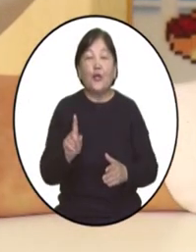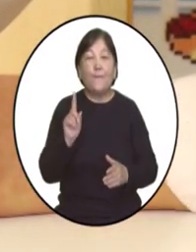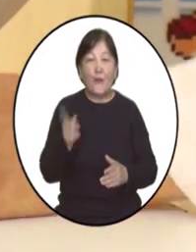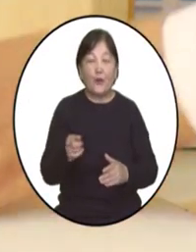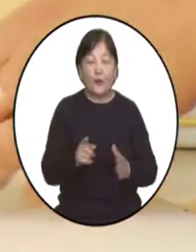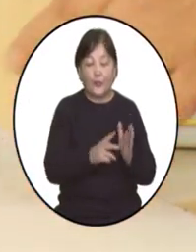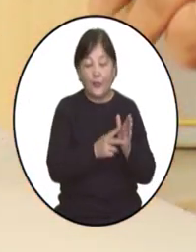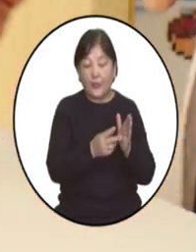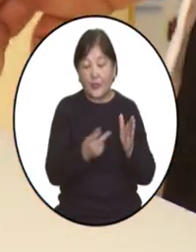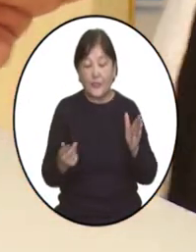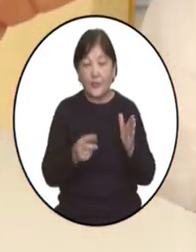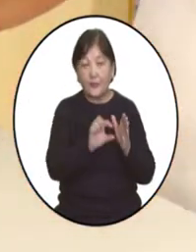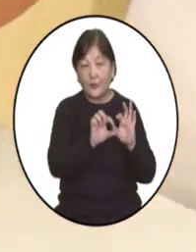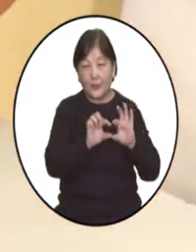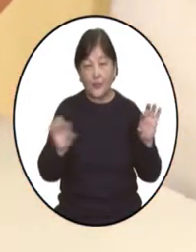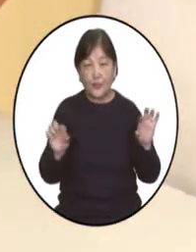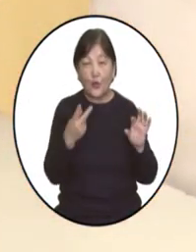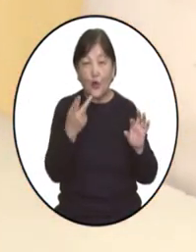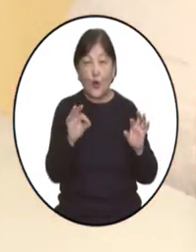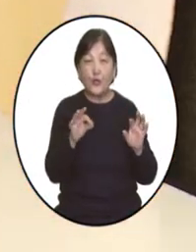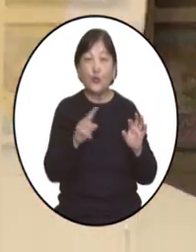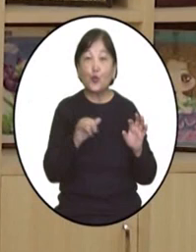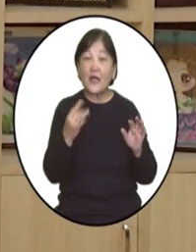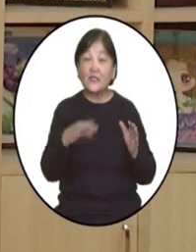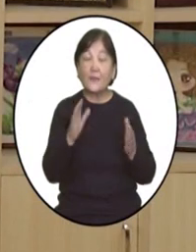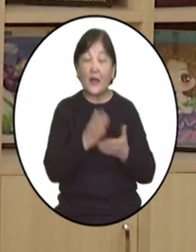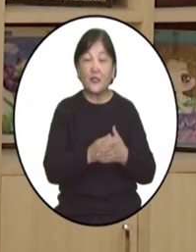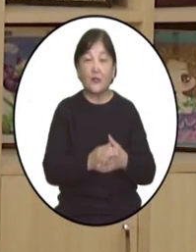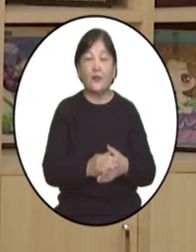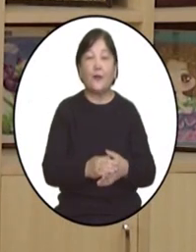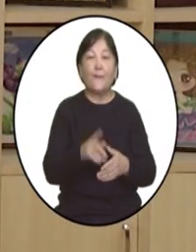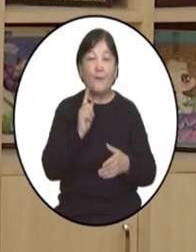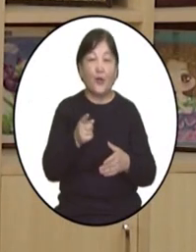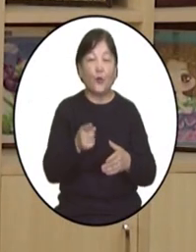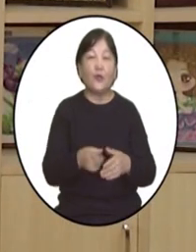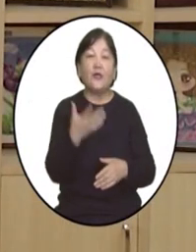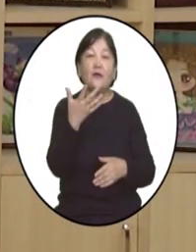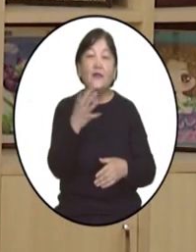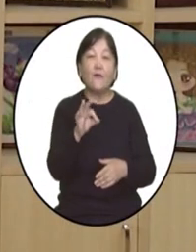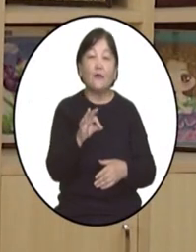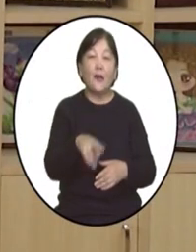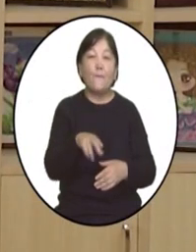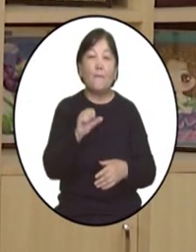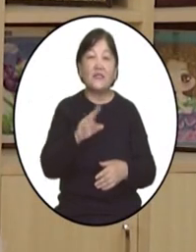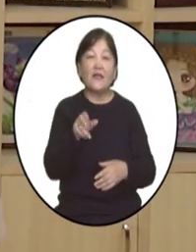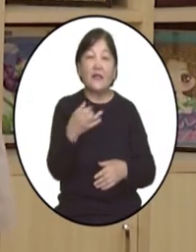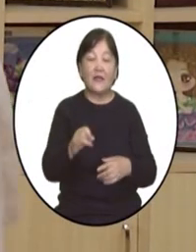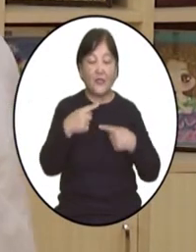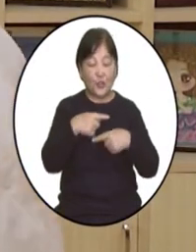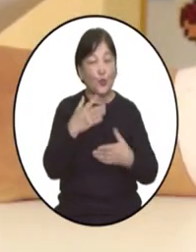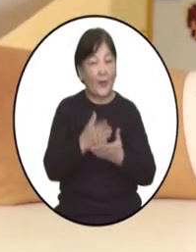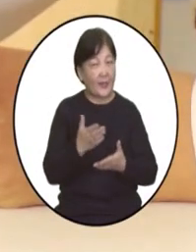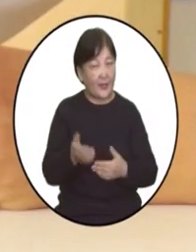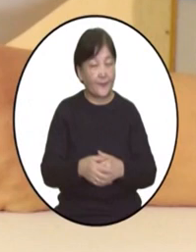26-аас байна. 26-аас гэж үзвэл 1020-д хуваагаад 50 гектапаскал гарч байна. За, одоо тооцоолтыг хийвэл гэж үз.